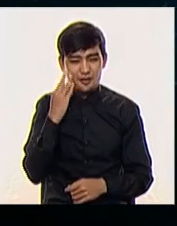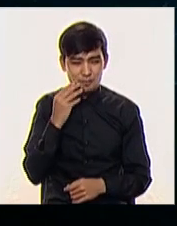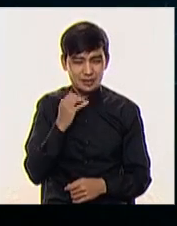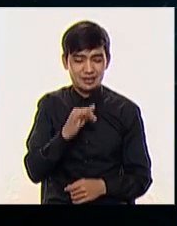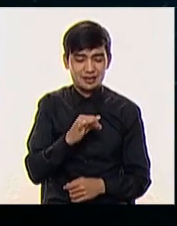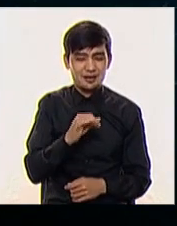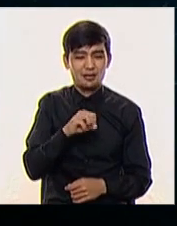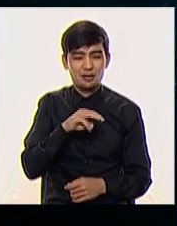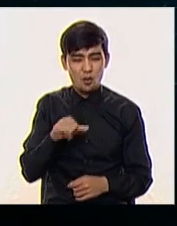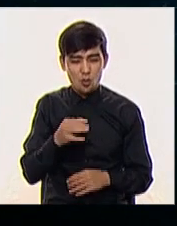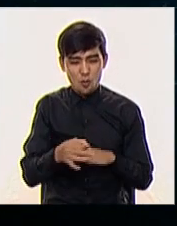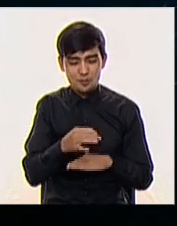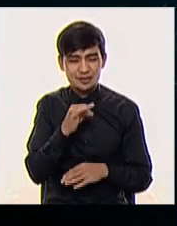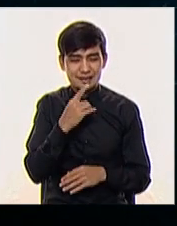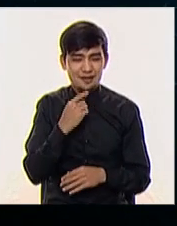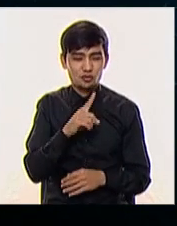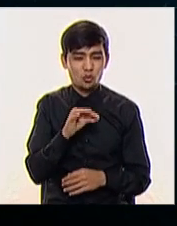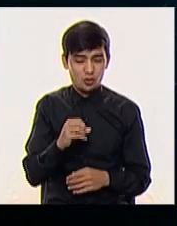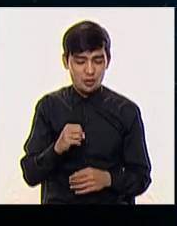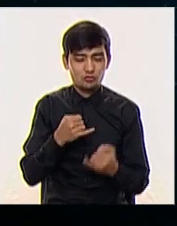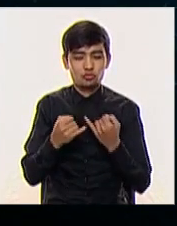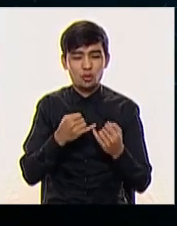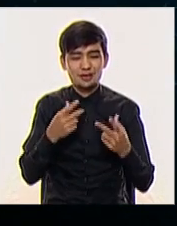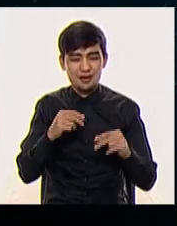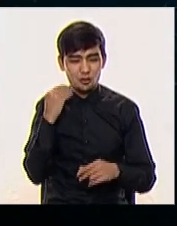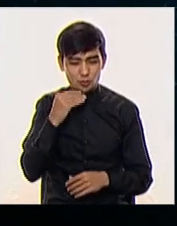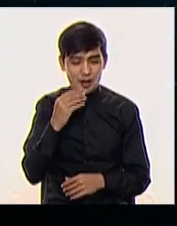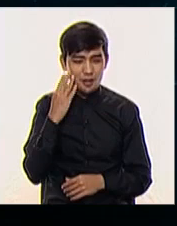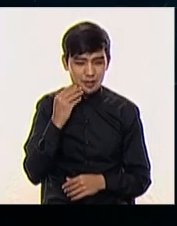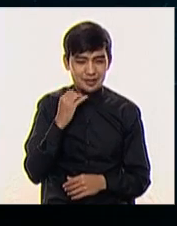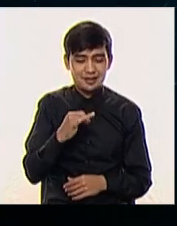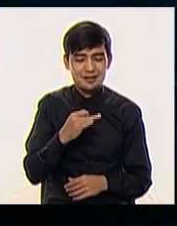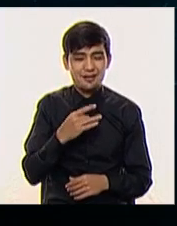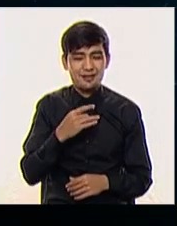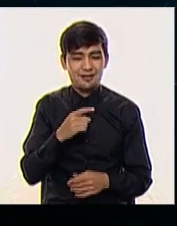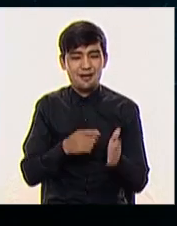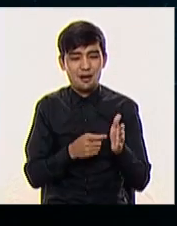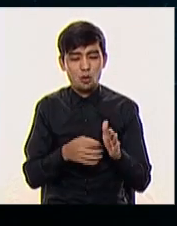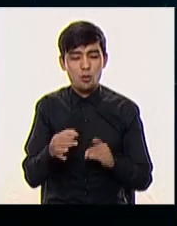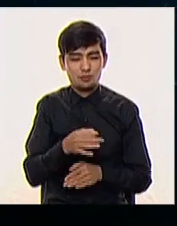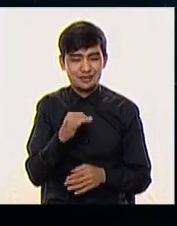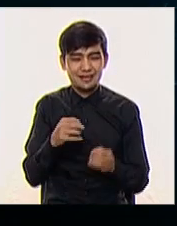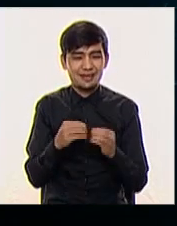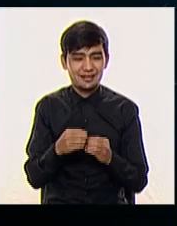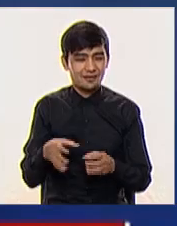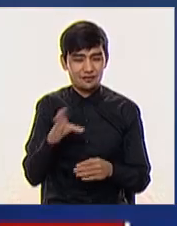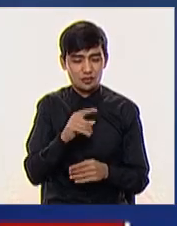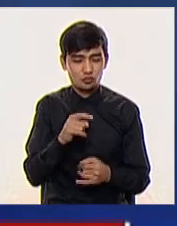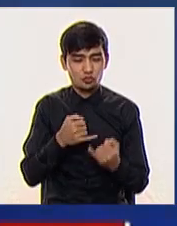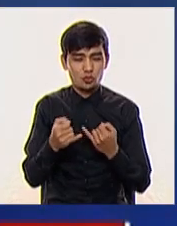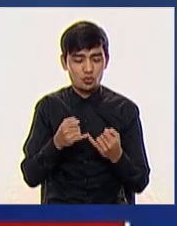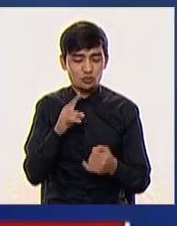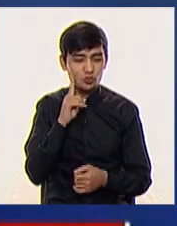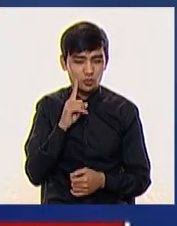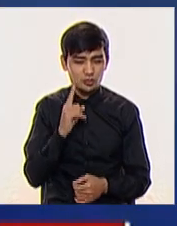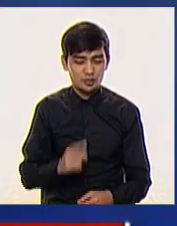мен Атырау облыстары қызыл аймаққа енген, ал сары аймақта Ақтөбе, Алматы және Қарағанды облыстары, қалған 10 өңір жасыл аймақта тұр.